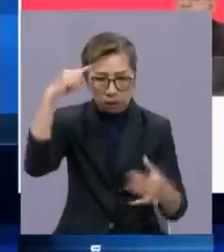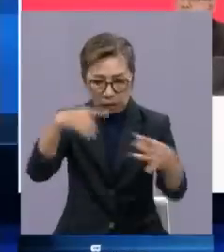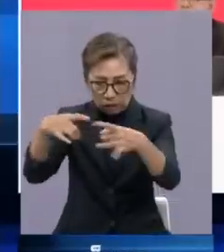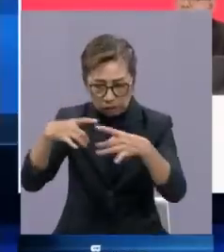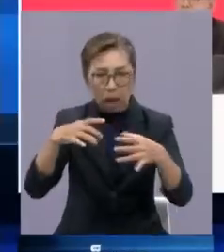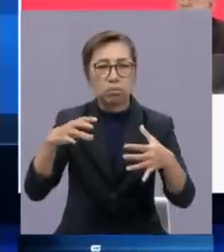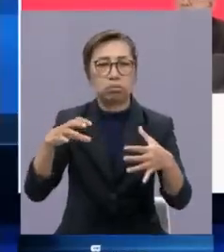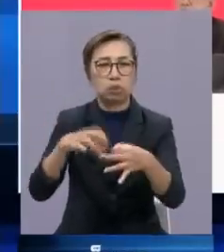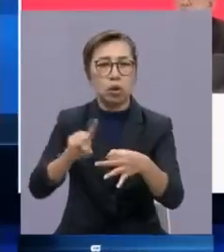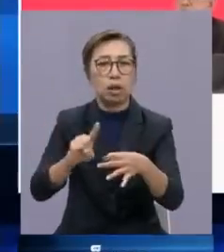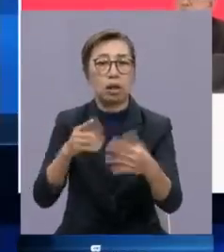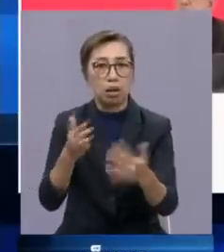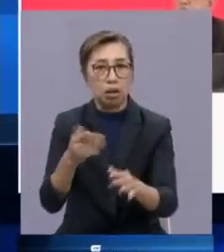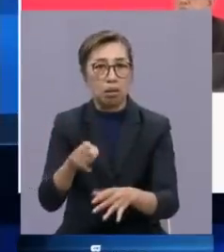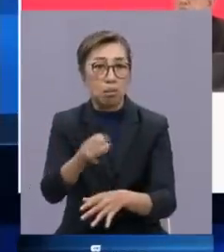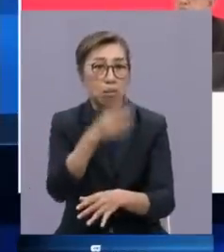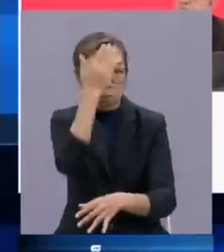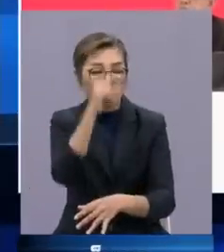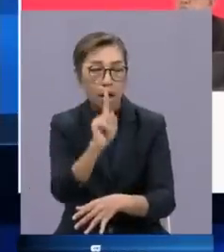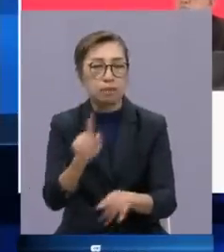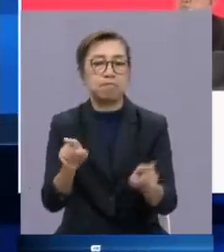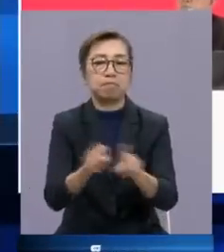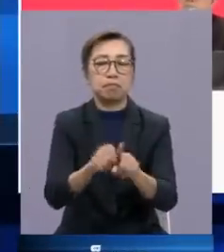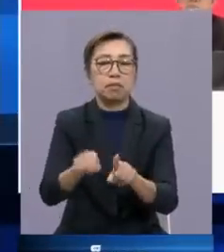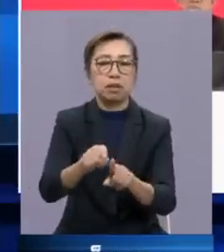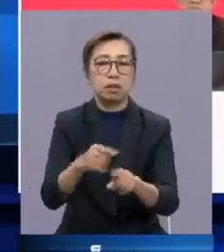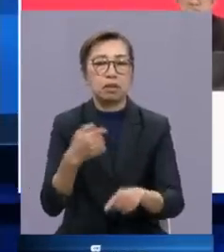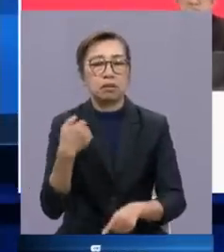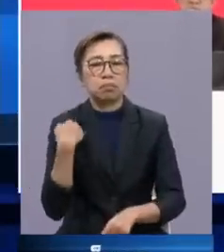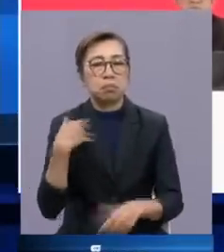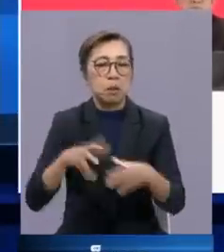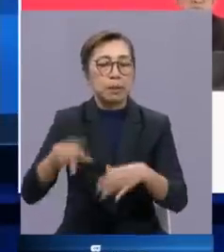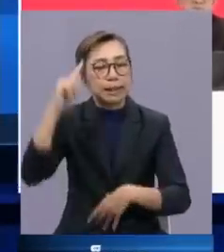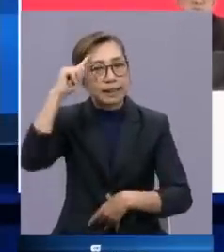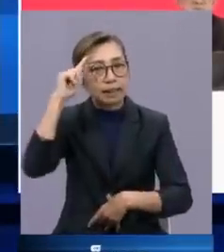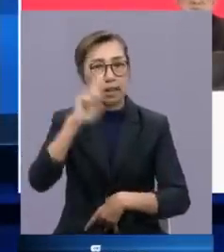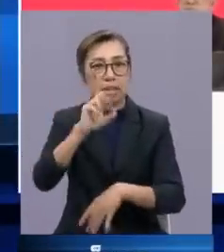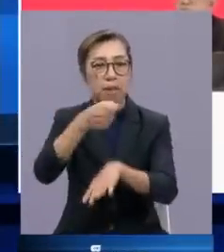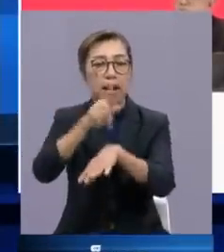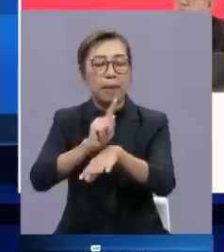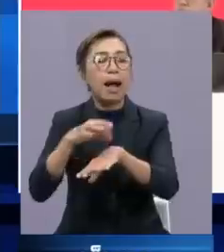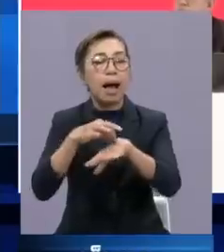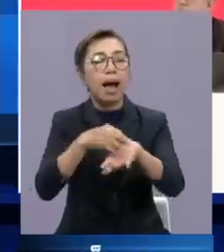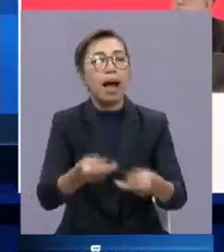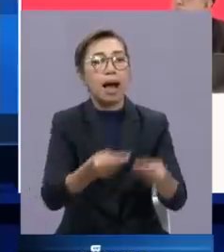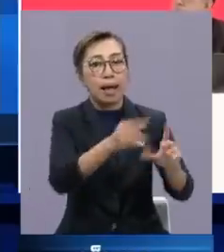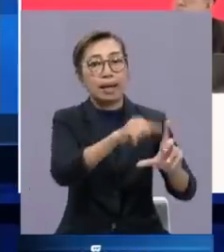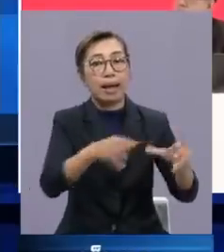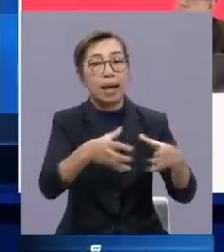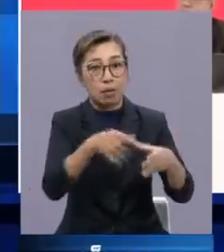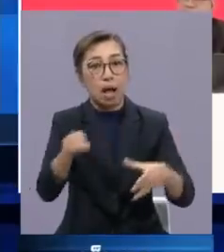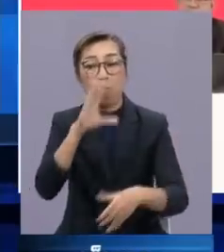ไม่ตรงกันภายหลังจากมีเอฟเฟกต์เรื่องของการพยายามถอยให้ตำแหน่งประธานสภาไปเป็นของพรรคก้าวไกล